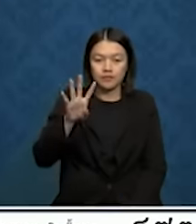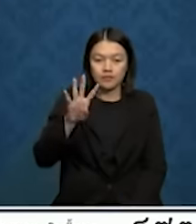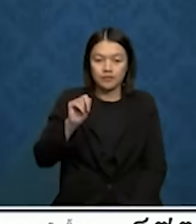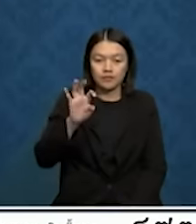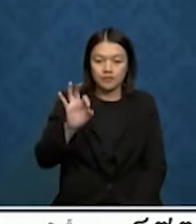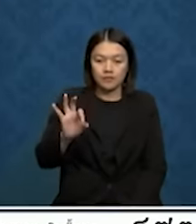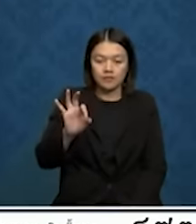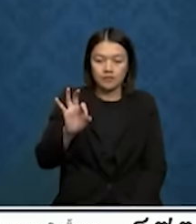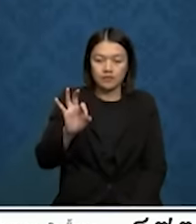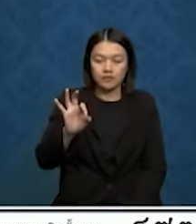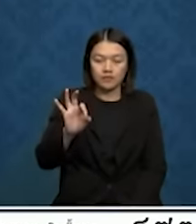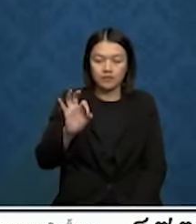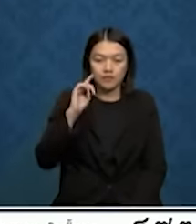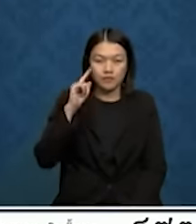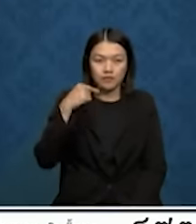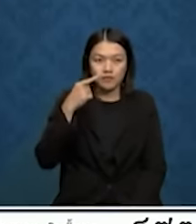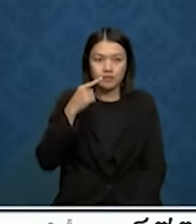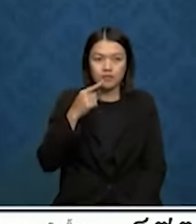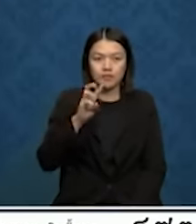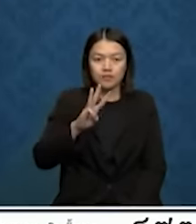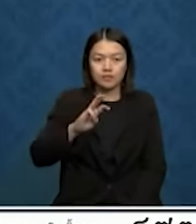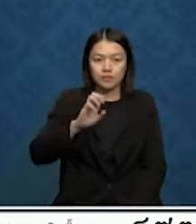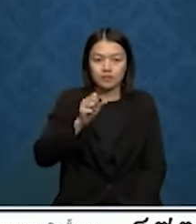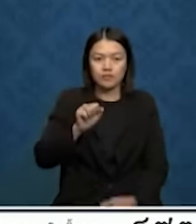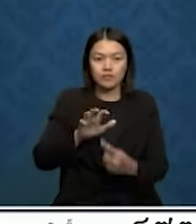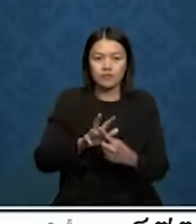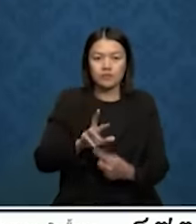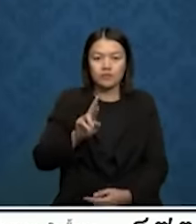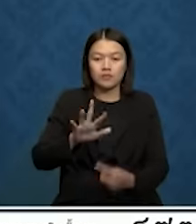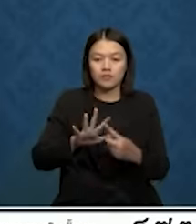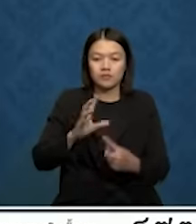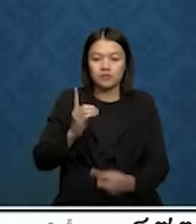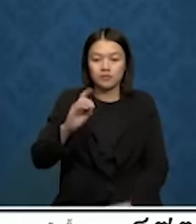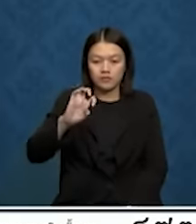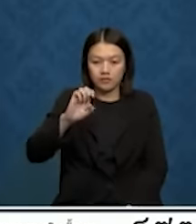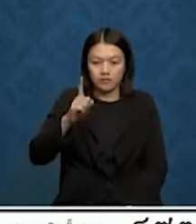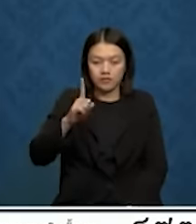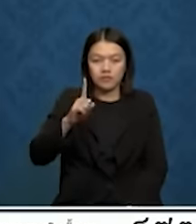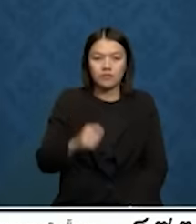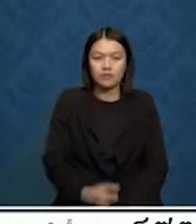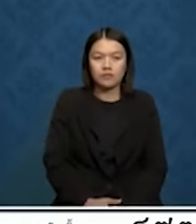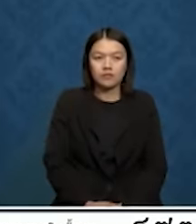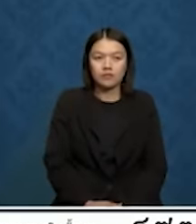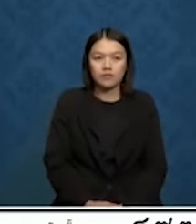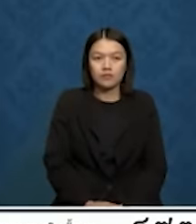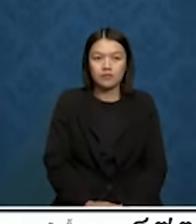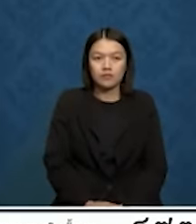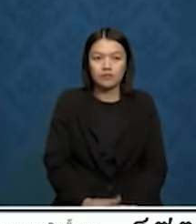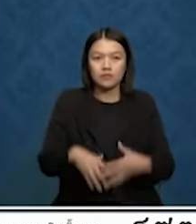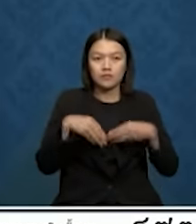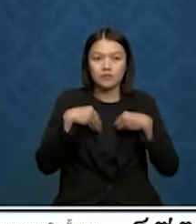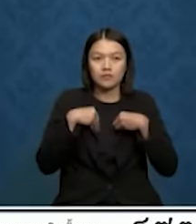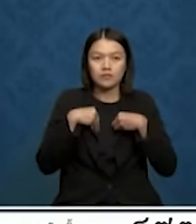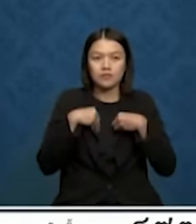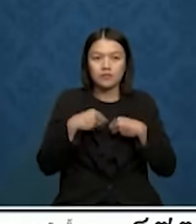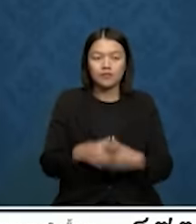349นางสาววิสารดีเตชะธีรวัตร วิสารดีเตชะธีรวัตรเห็นชอบ